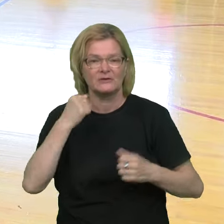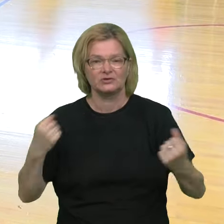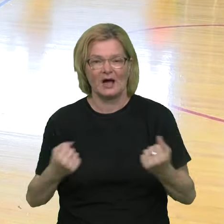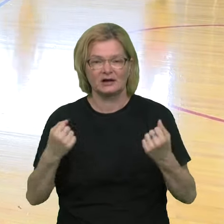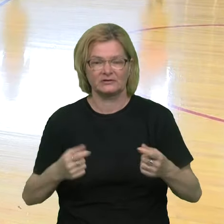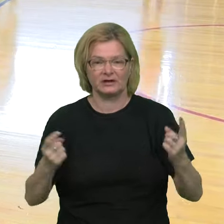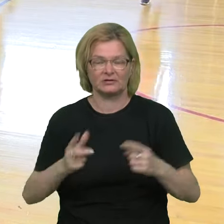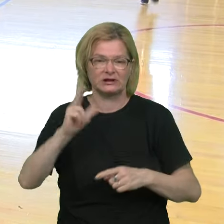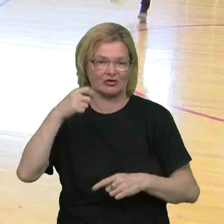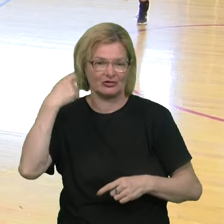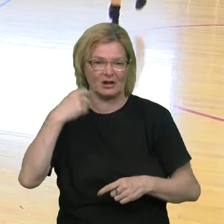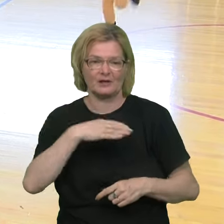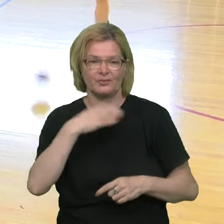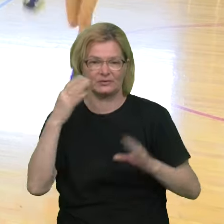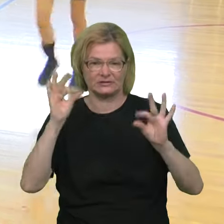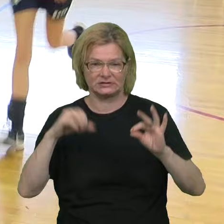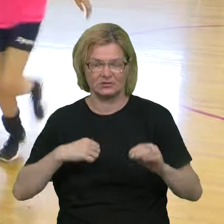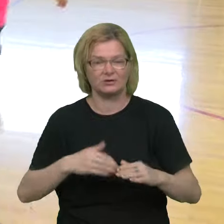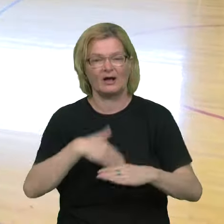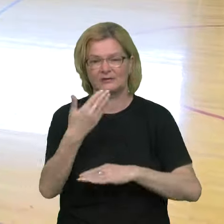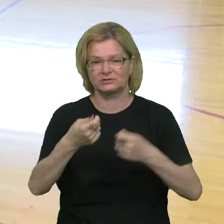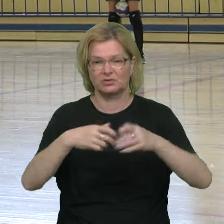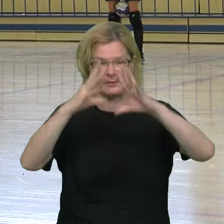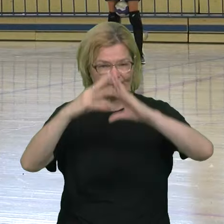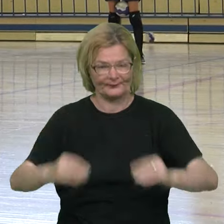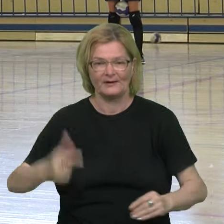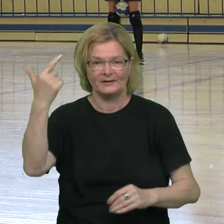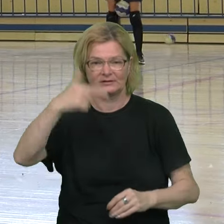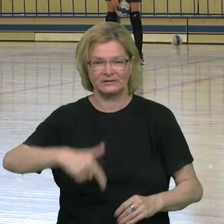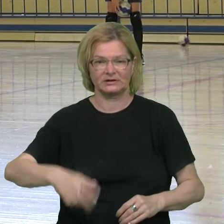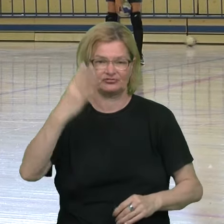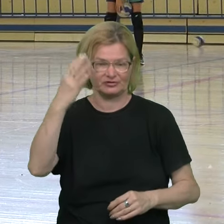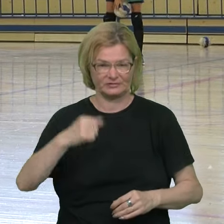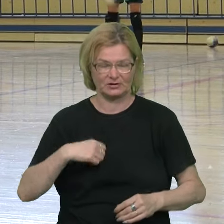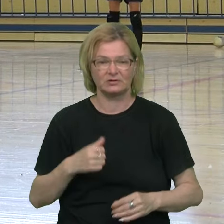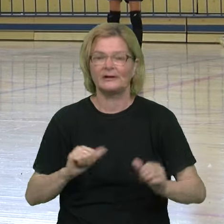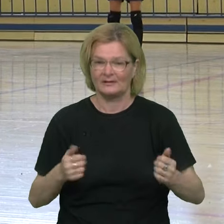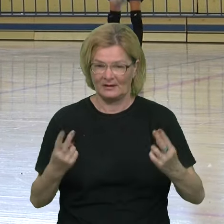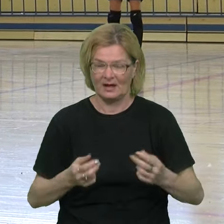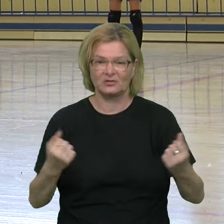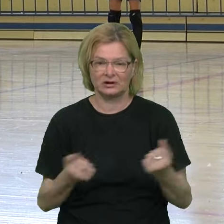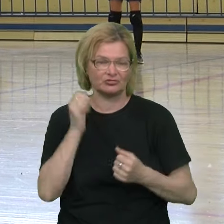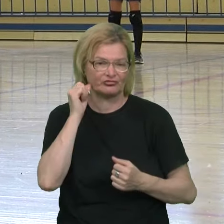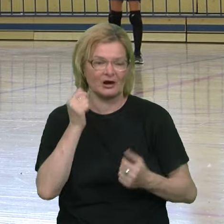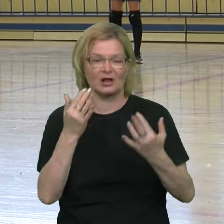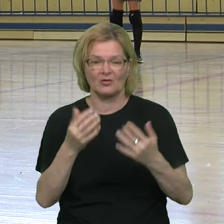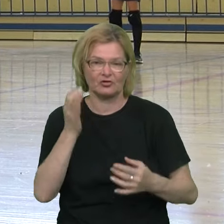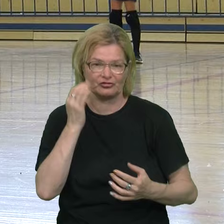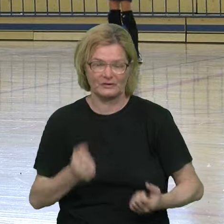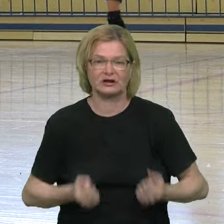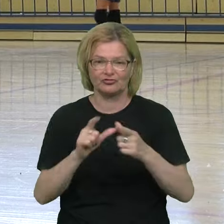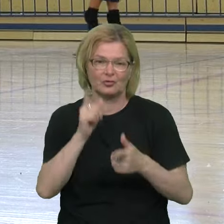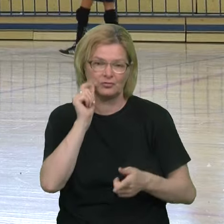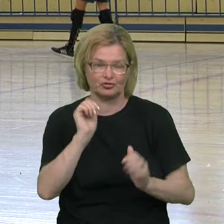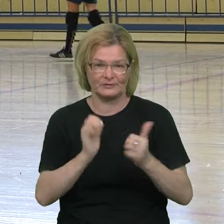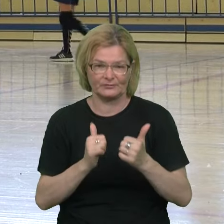1994. Djevojke su aktivno igrale treću ligu puno desetljeće, a potom se klub ugasio 2004. Je li lako trenirati žene te